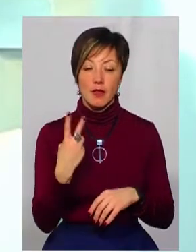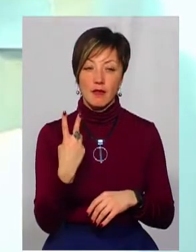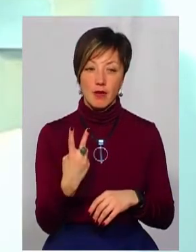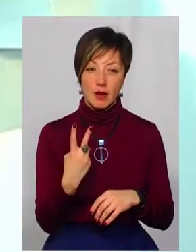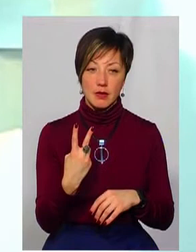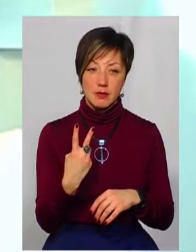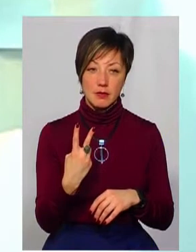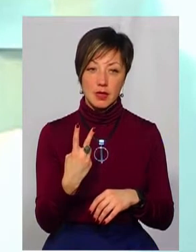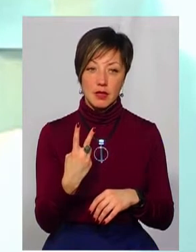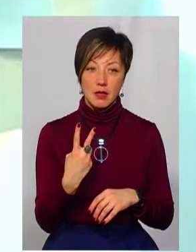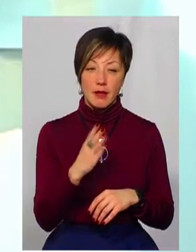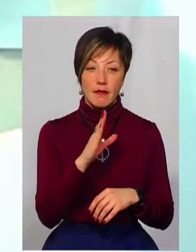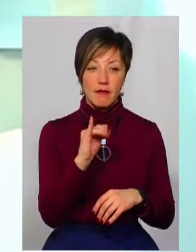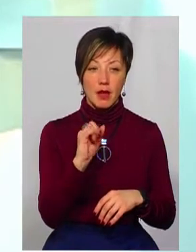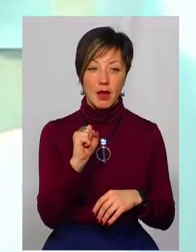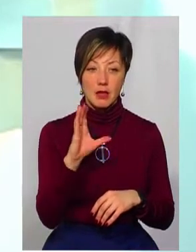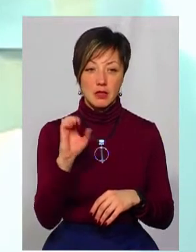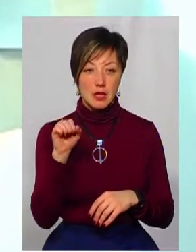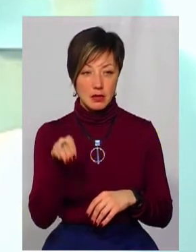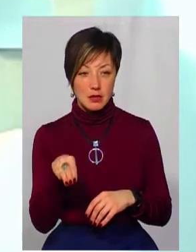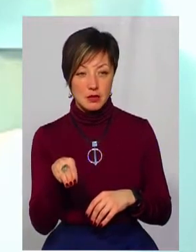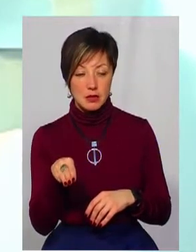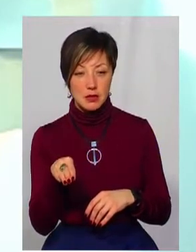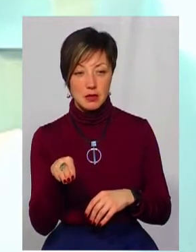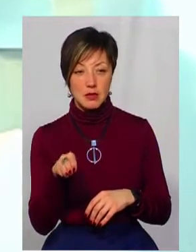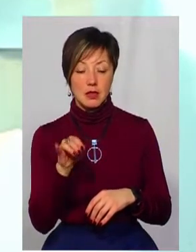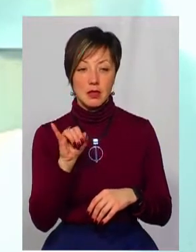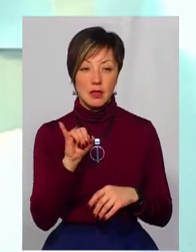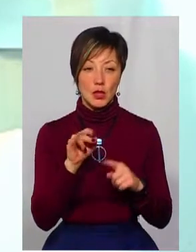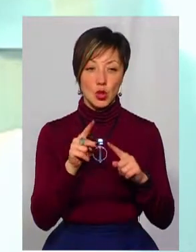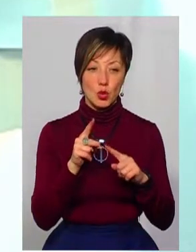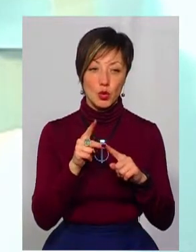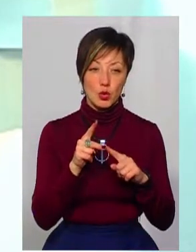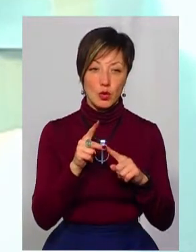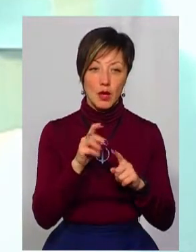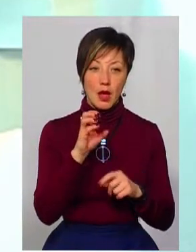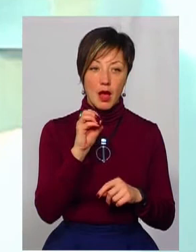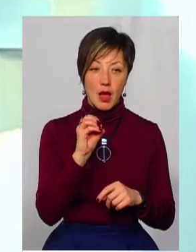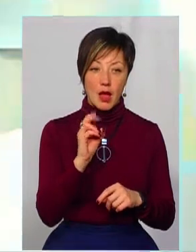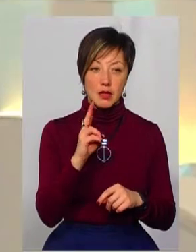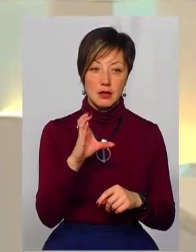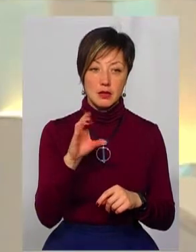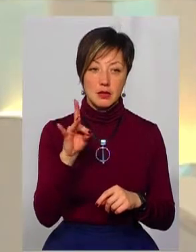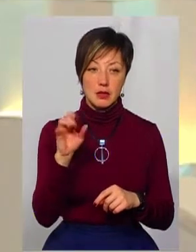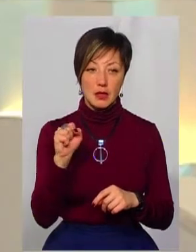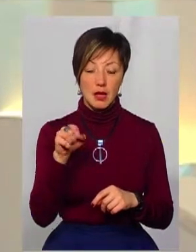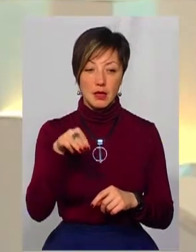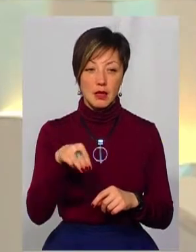два, виключно. Так. Це Viasat і Екстра ТВ. Які саме